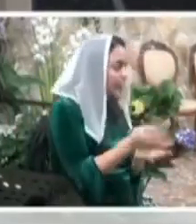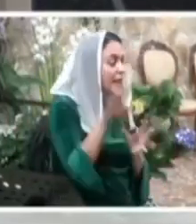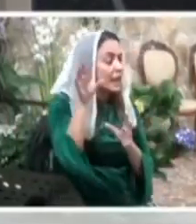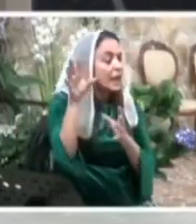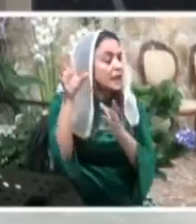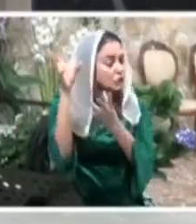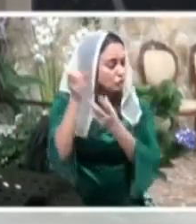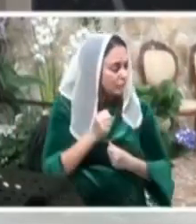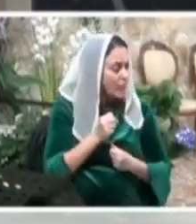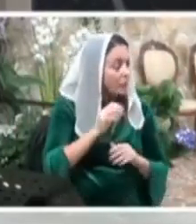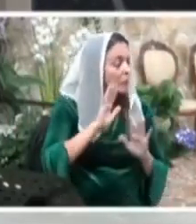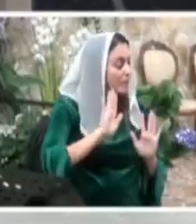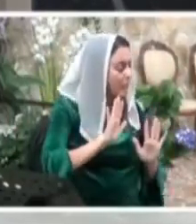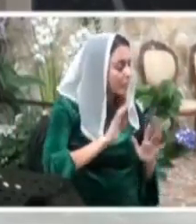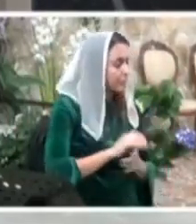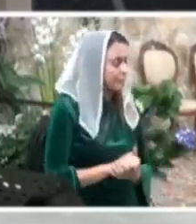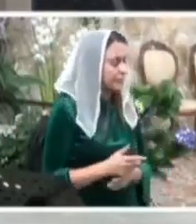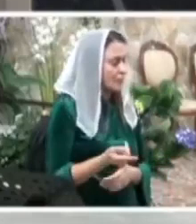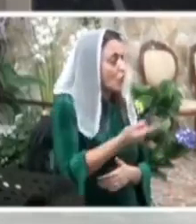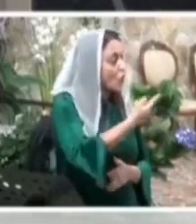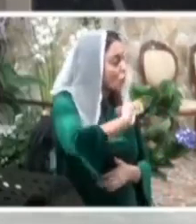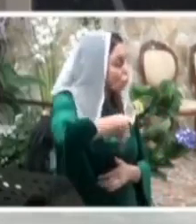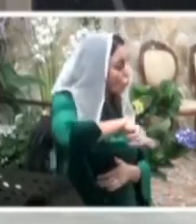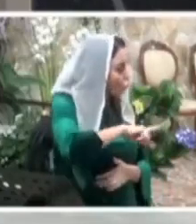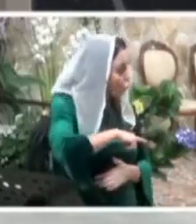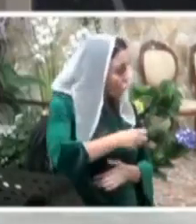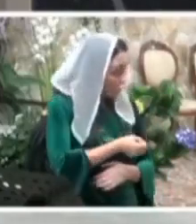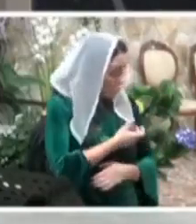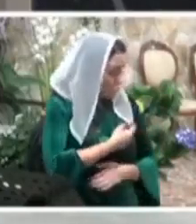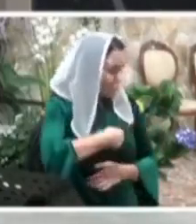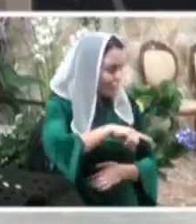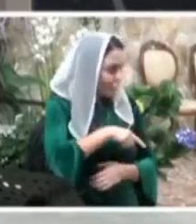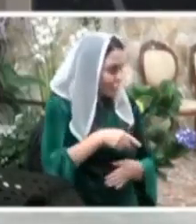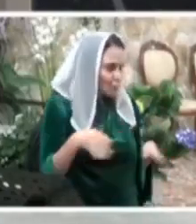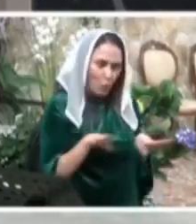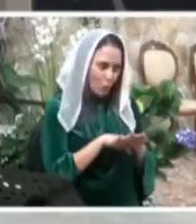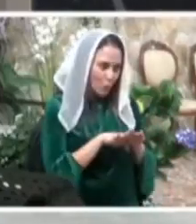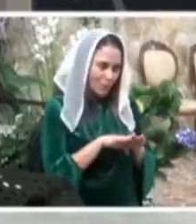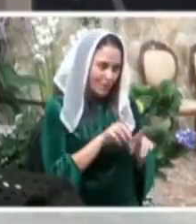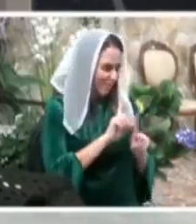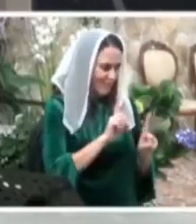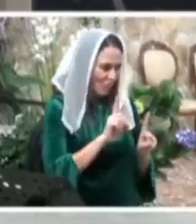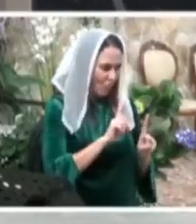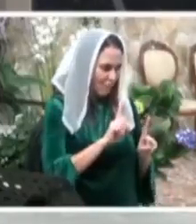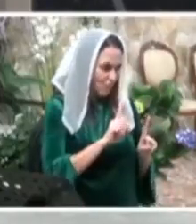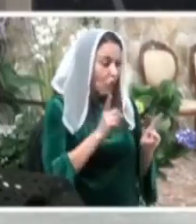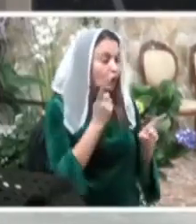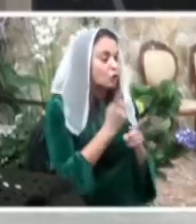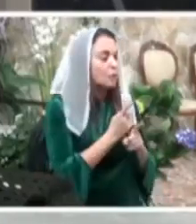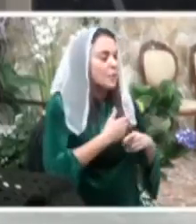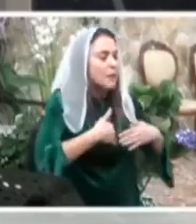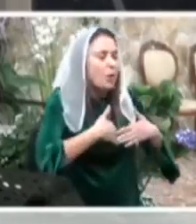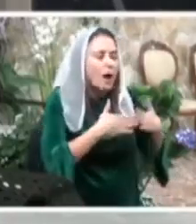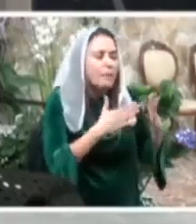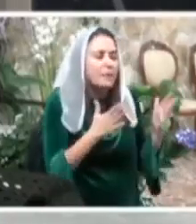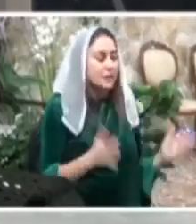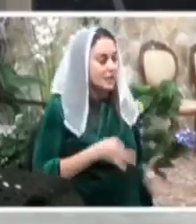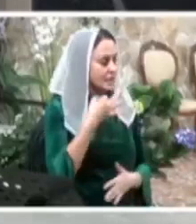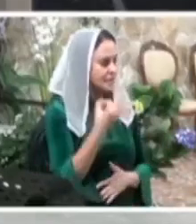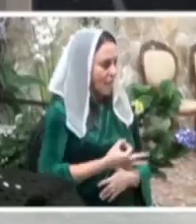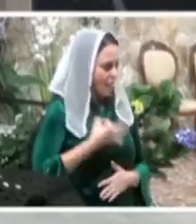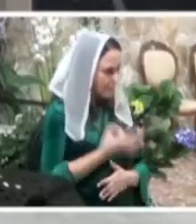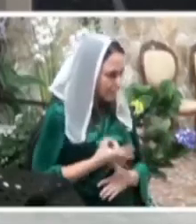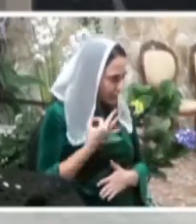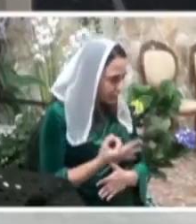però non chiudiamo il cuore a tal punto che siamo aperti a